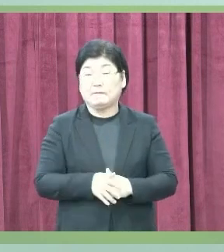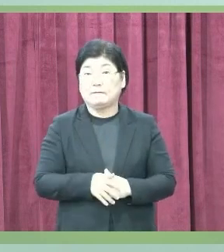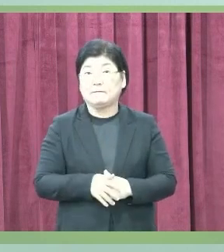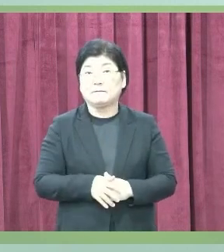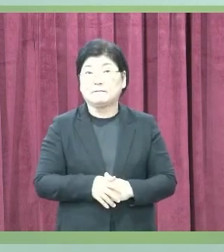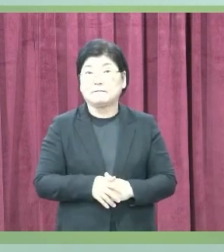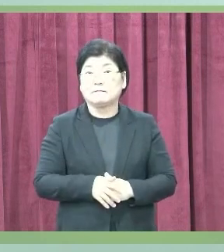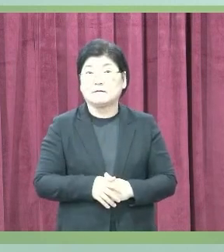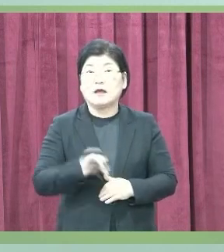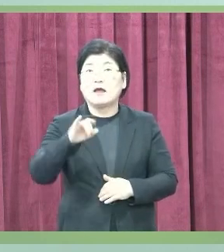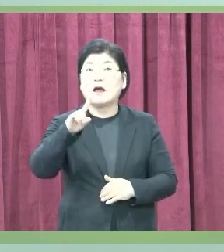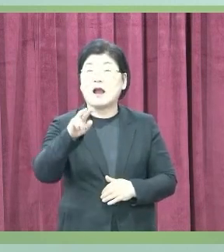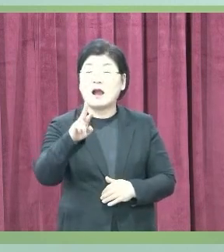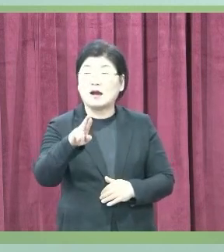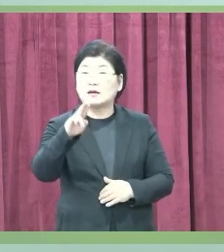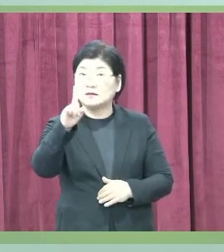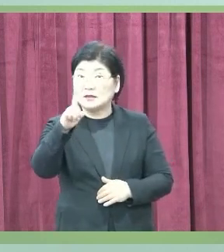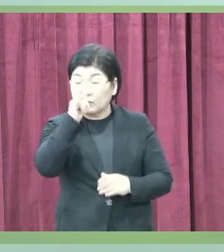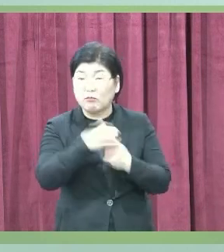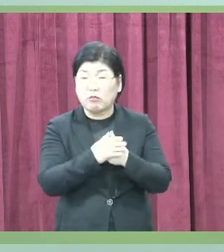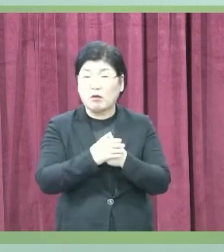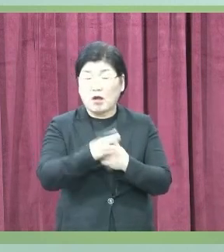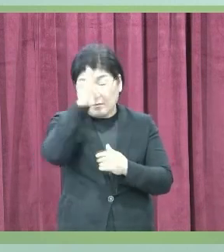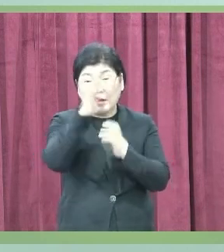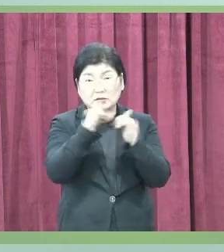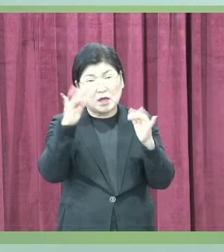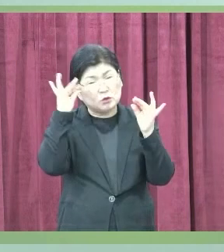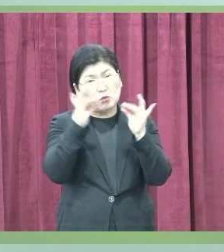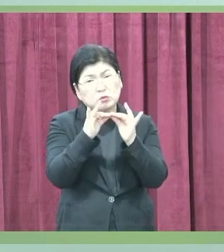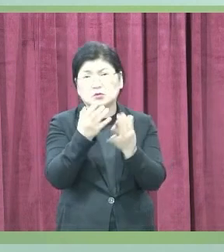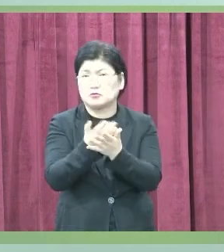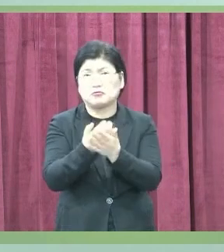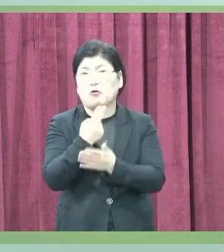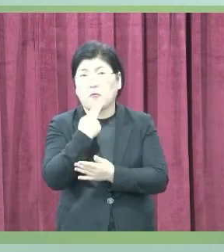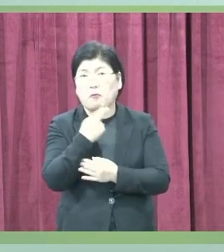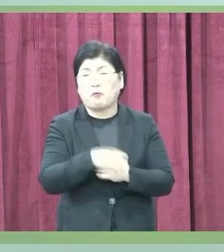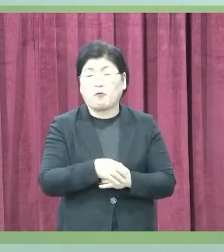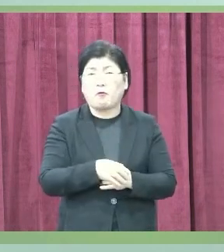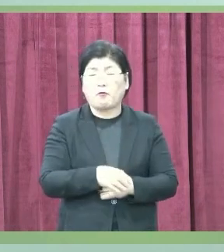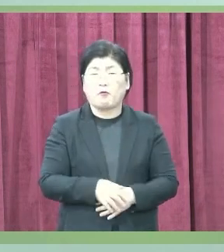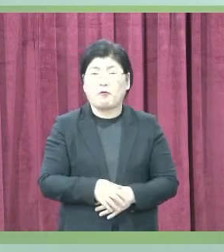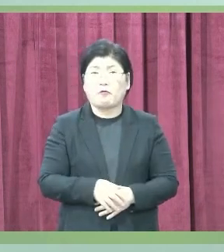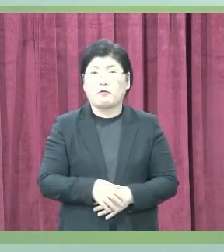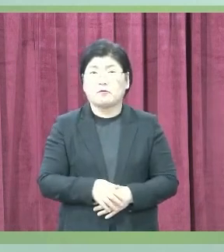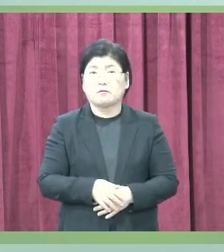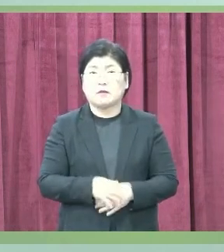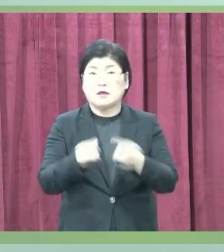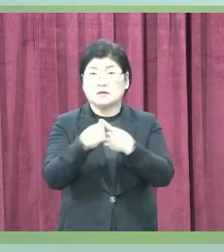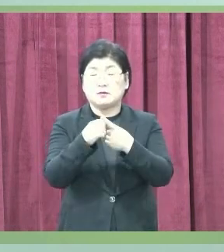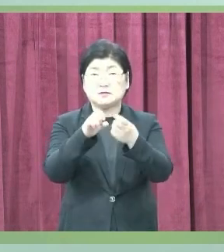뭐 IRB는 받지만 환자 개인의 동의서는 안 받는 걸로 알고 있고요. 면제 대상이고요. 첫 번째